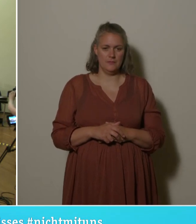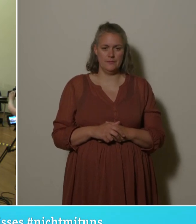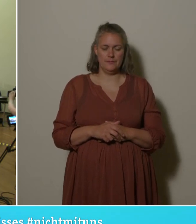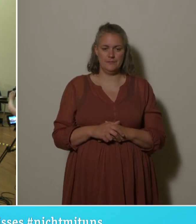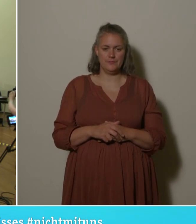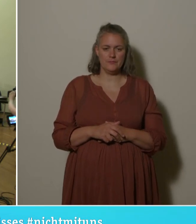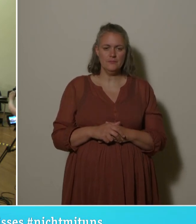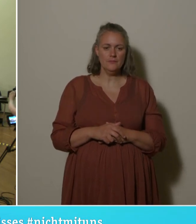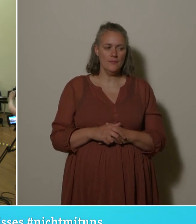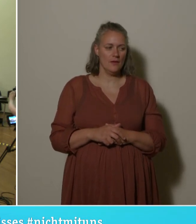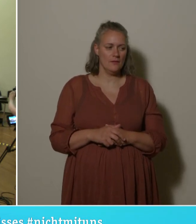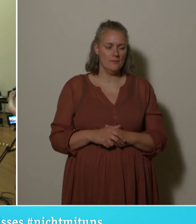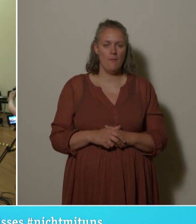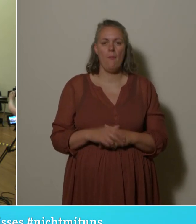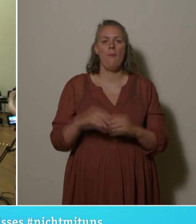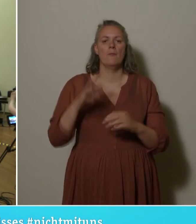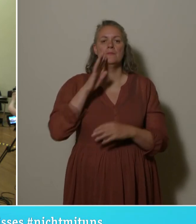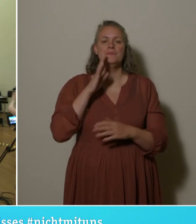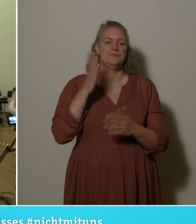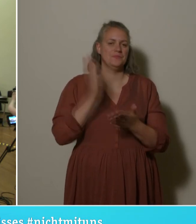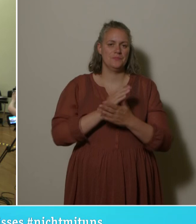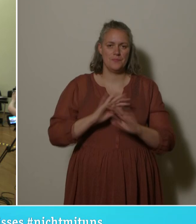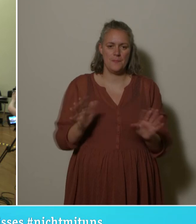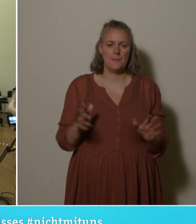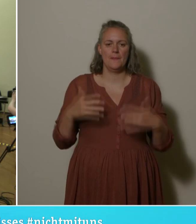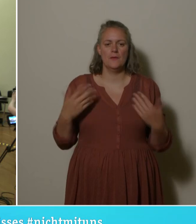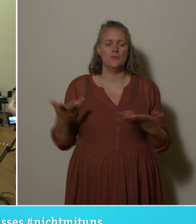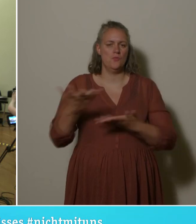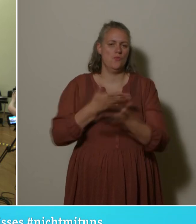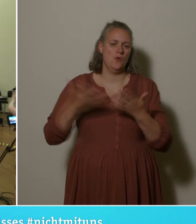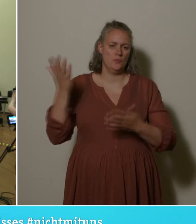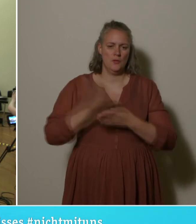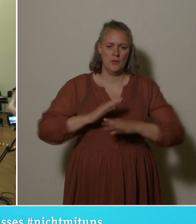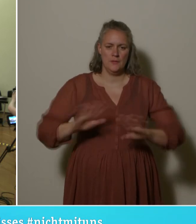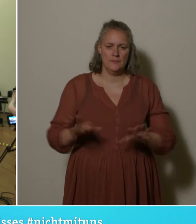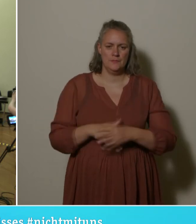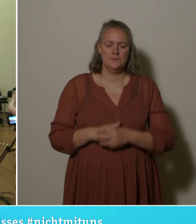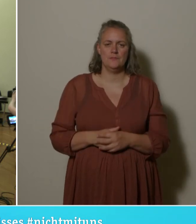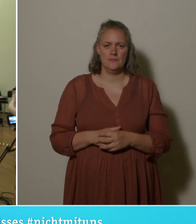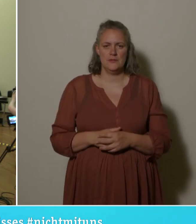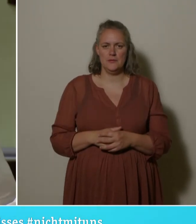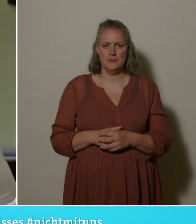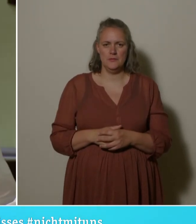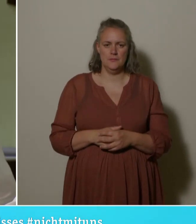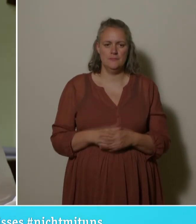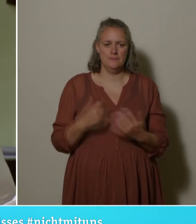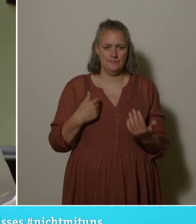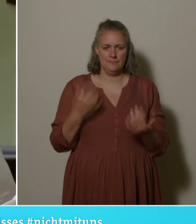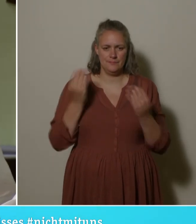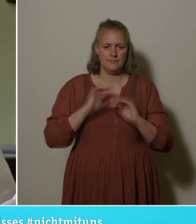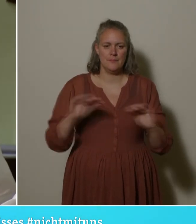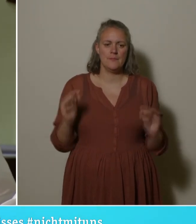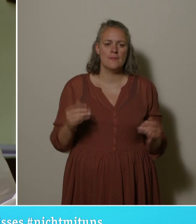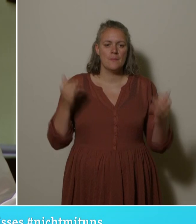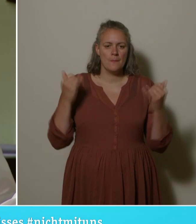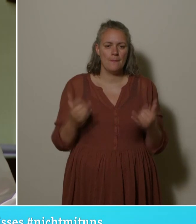Die Rednerliste ist abgearbeitet. Damit ist das Ende der Aussprache von mir erklärt. Und